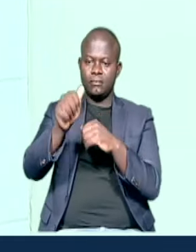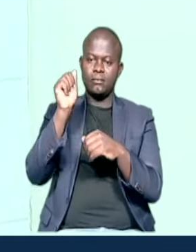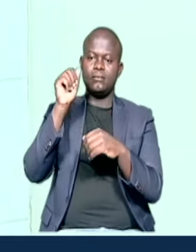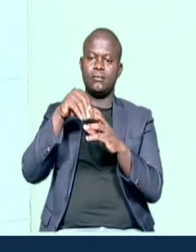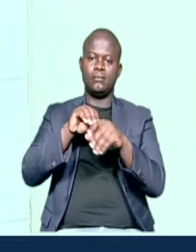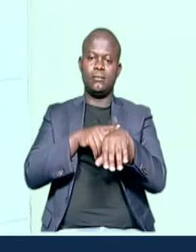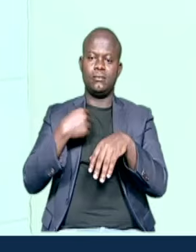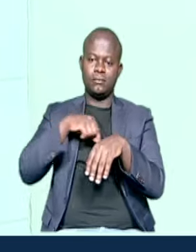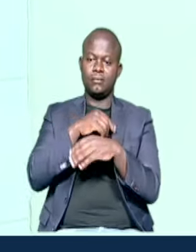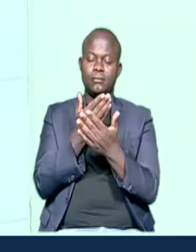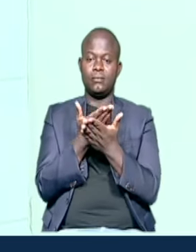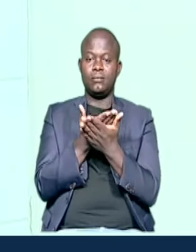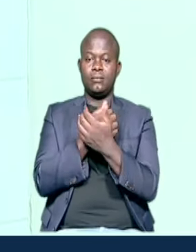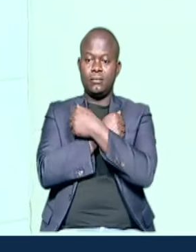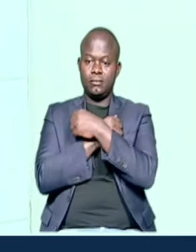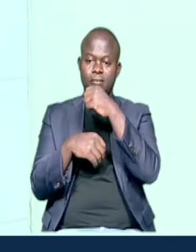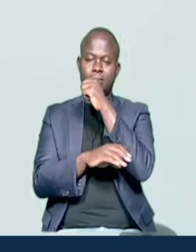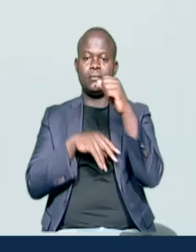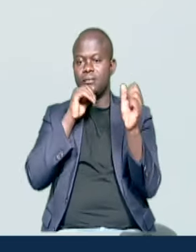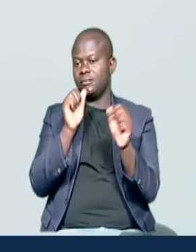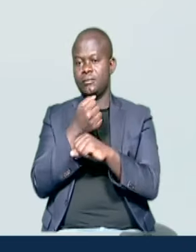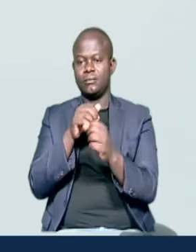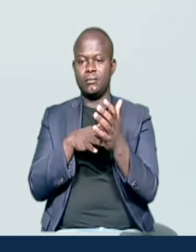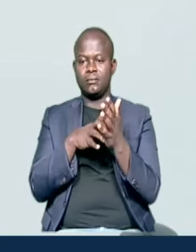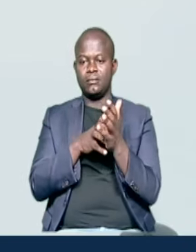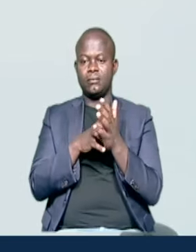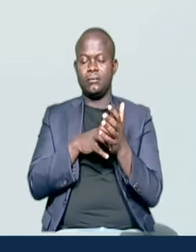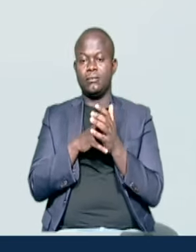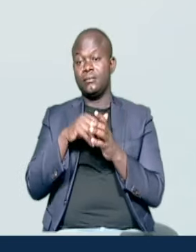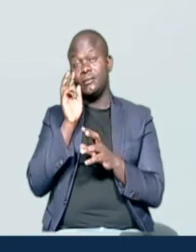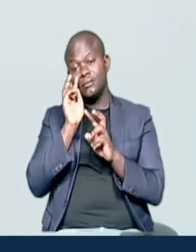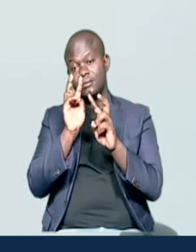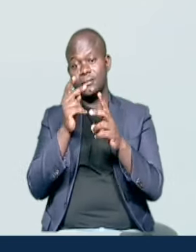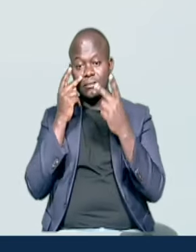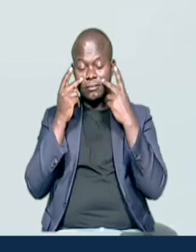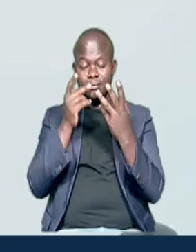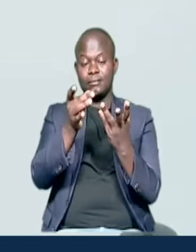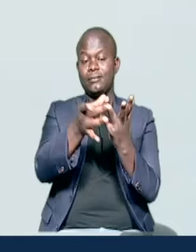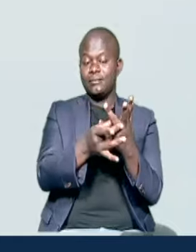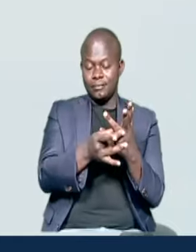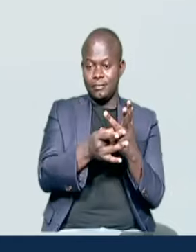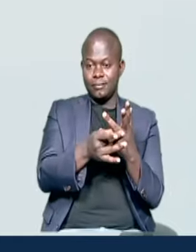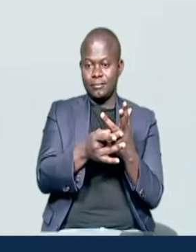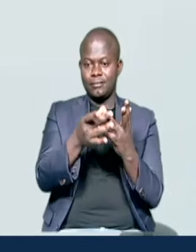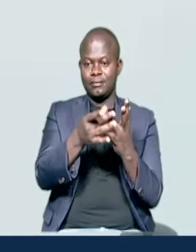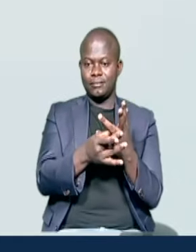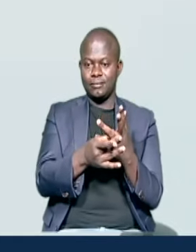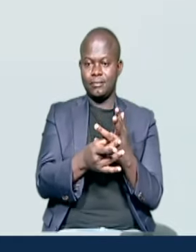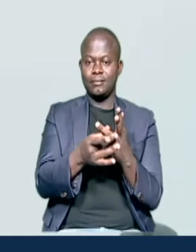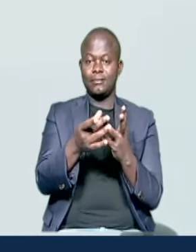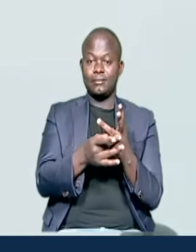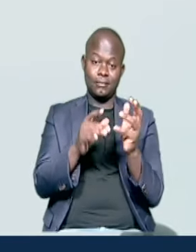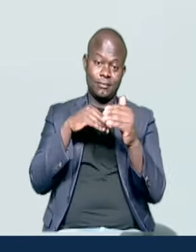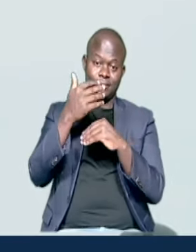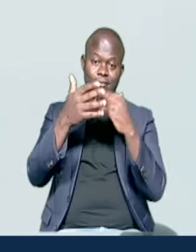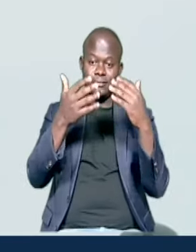mu mwuga usaba gukunda igihugu ntago wacika intege nitegereje mbona urubatse waba wararushinze